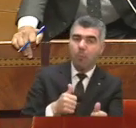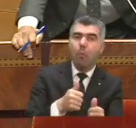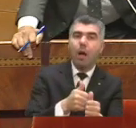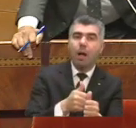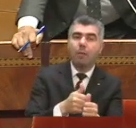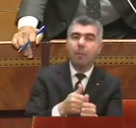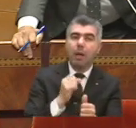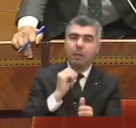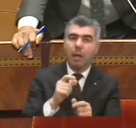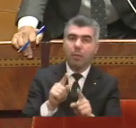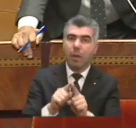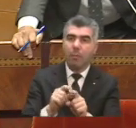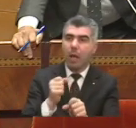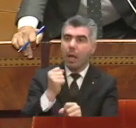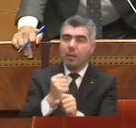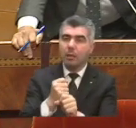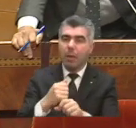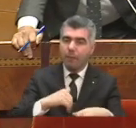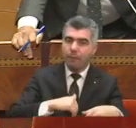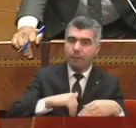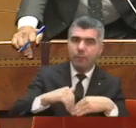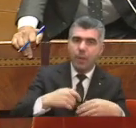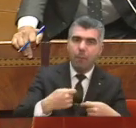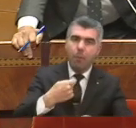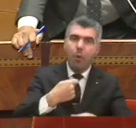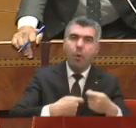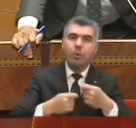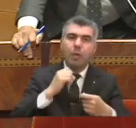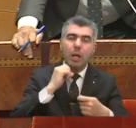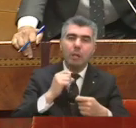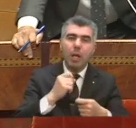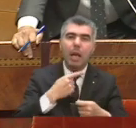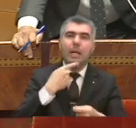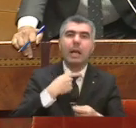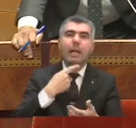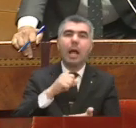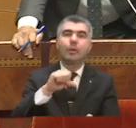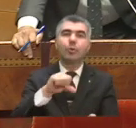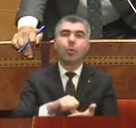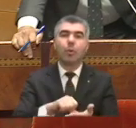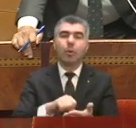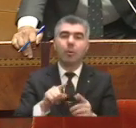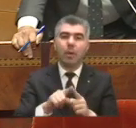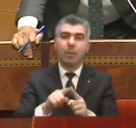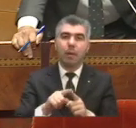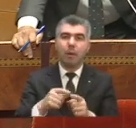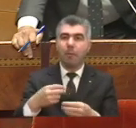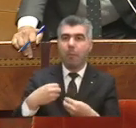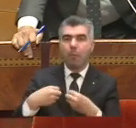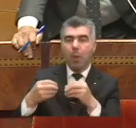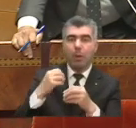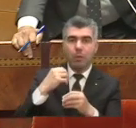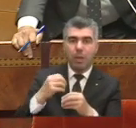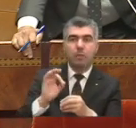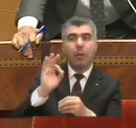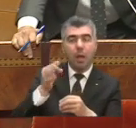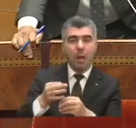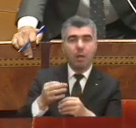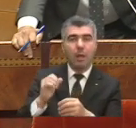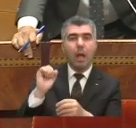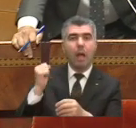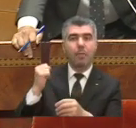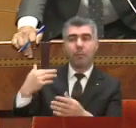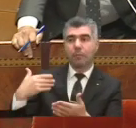ممتهني التهريب المعيشي والباعة الجائلين، لا سيما بإقليم الناظور الذين راكموا تجربة اقتصاد يكتسبها